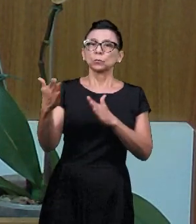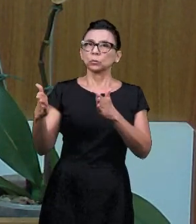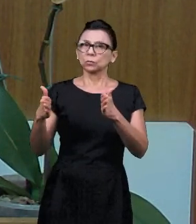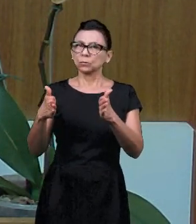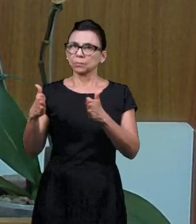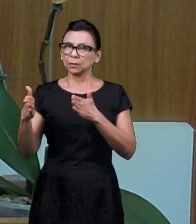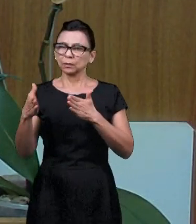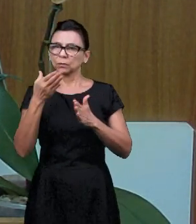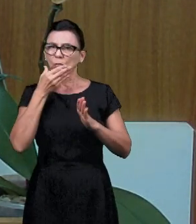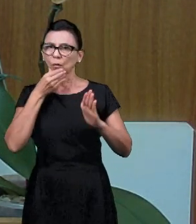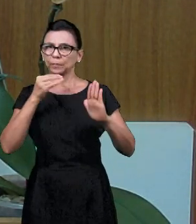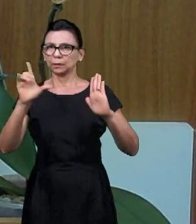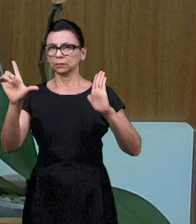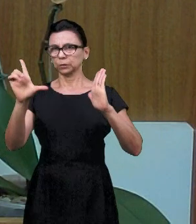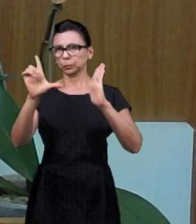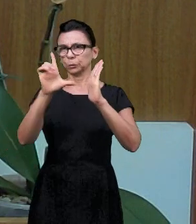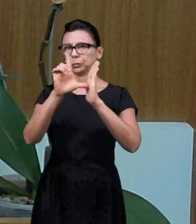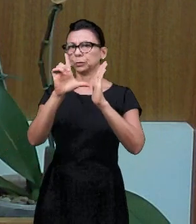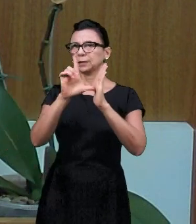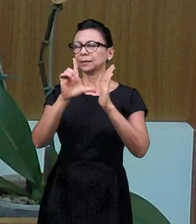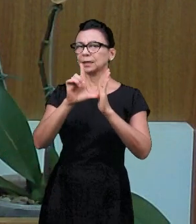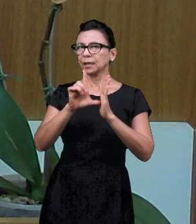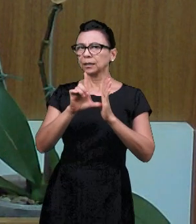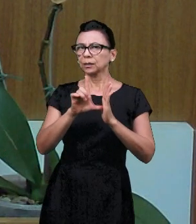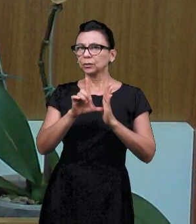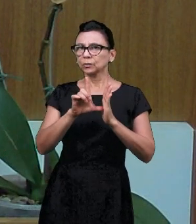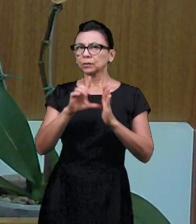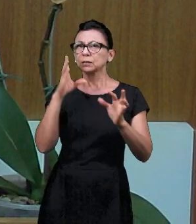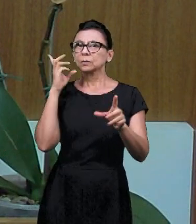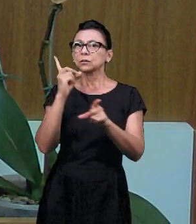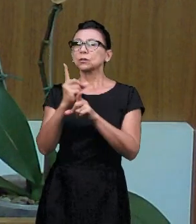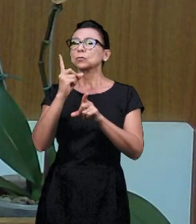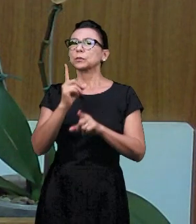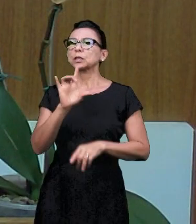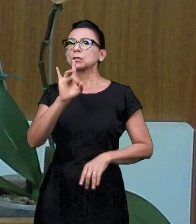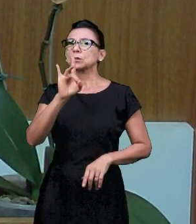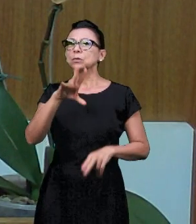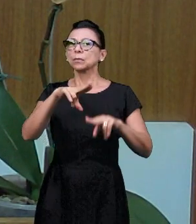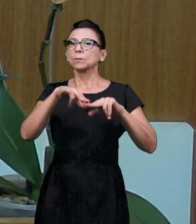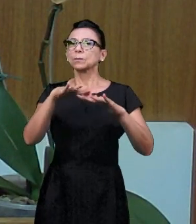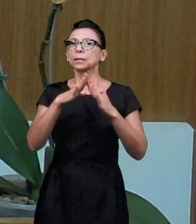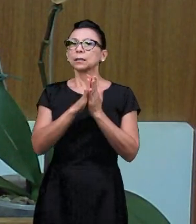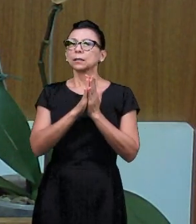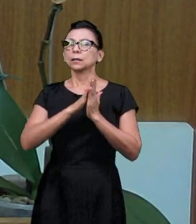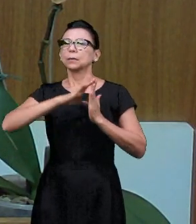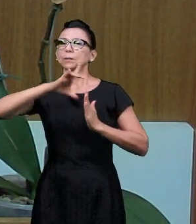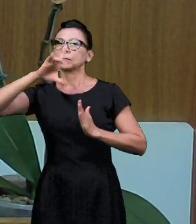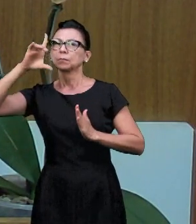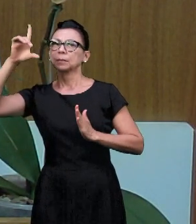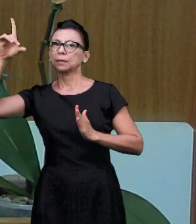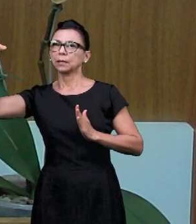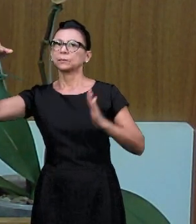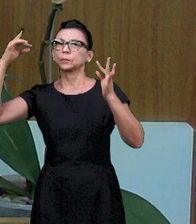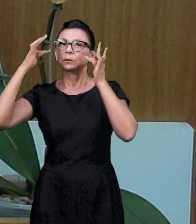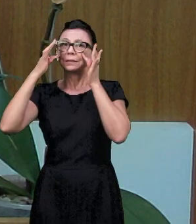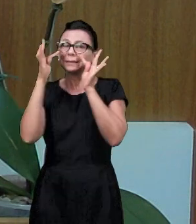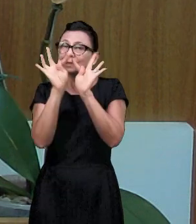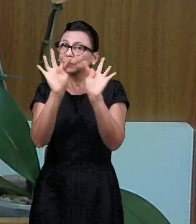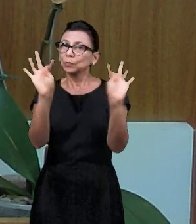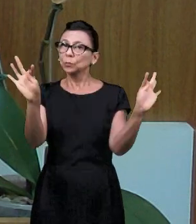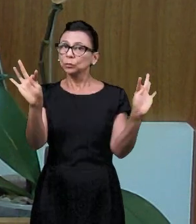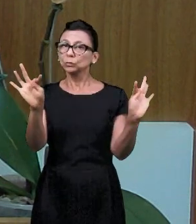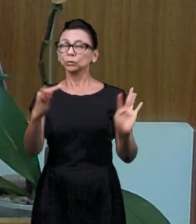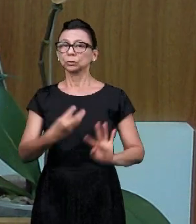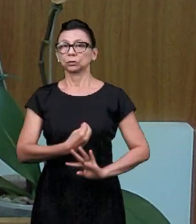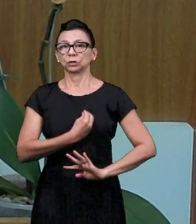et par la parole va rester. Et il compose un hymne qui dit que la